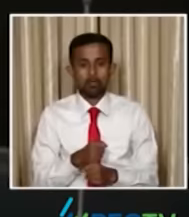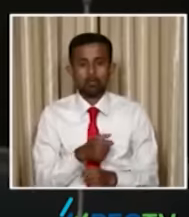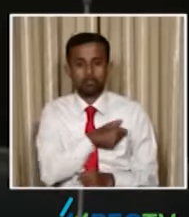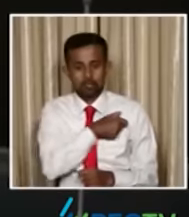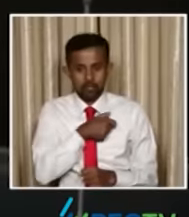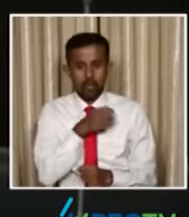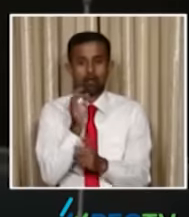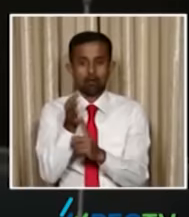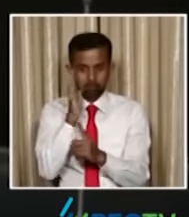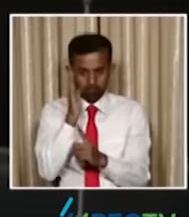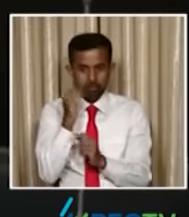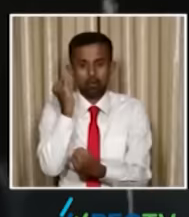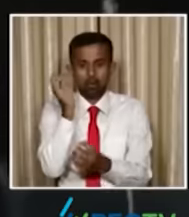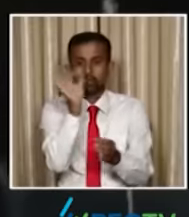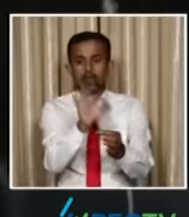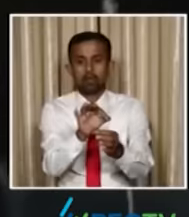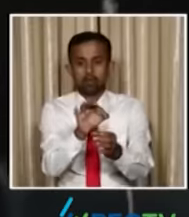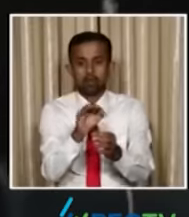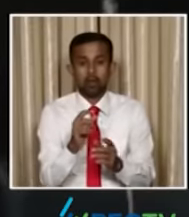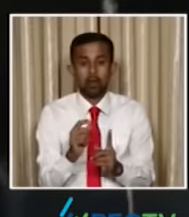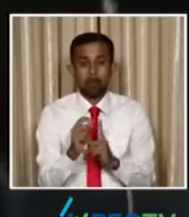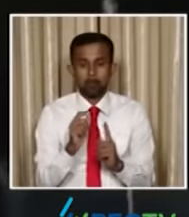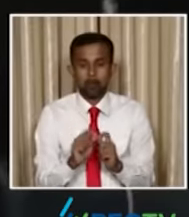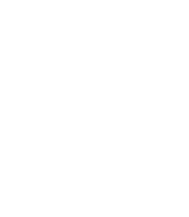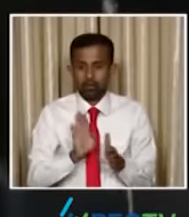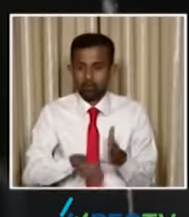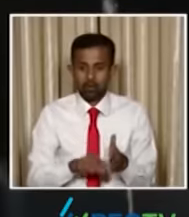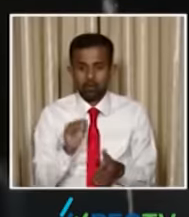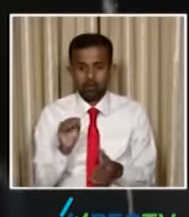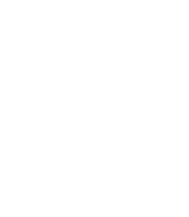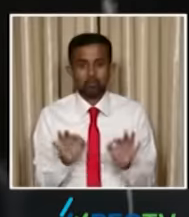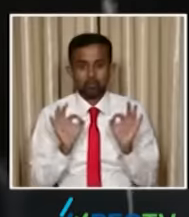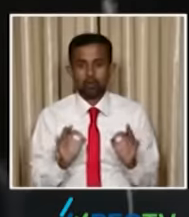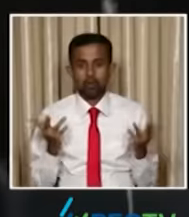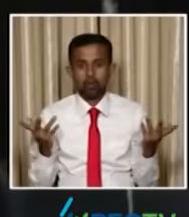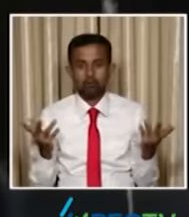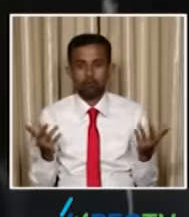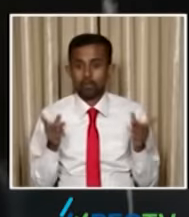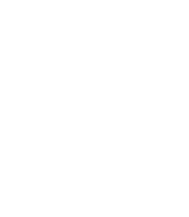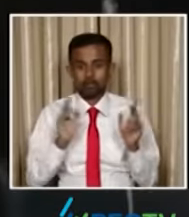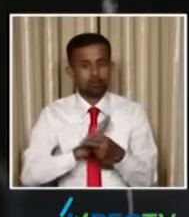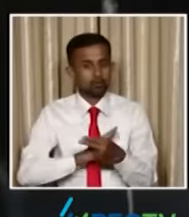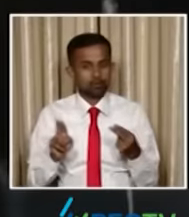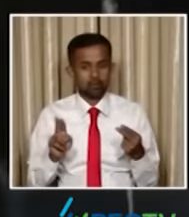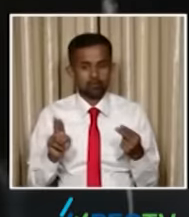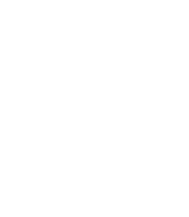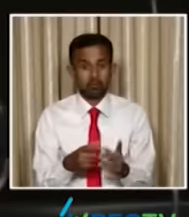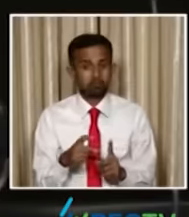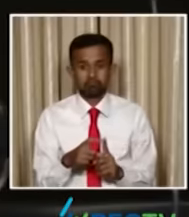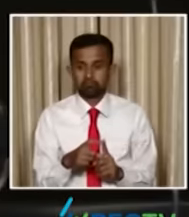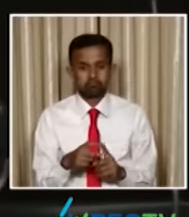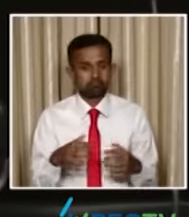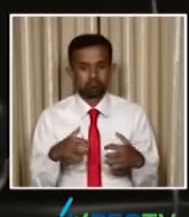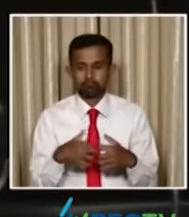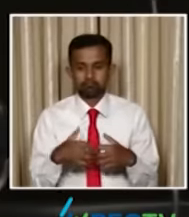පවතිනවා. ජනාධිපතිතුමාට තියෙන බලතල අනුව විවස්ථාදායක සභාව ප්‍රතික්ෂේප කරා නම් ඒක වළංගු නෑ. සෙල්ලම් කරන්න එපා මේ රටේ නීතිය හා සාමයත් එක්ක.